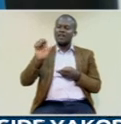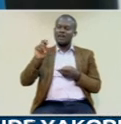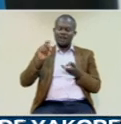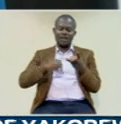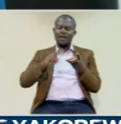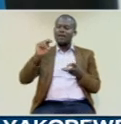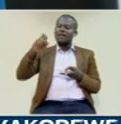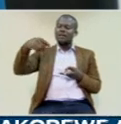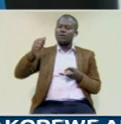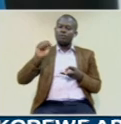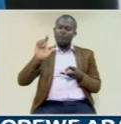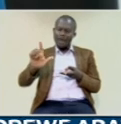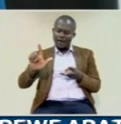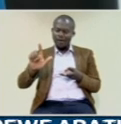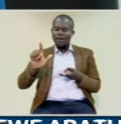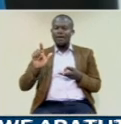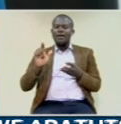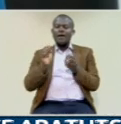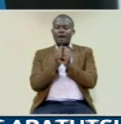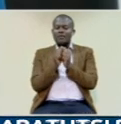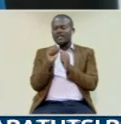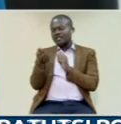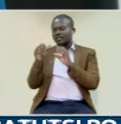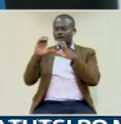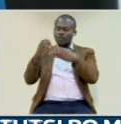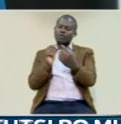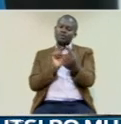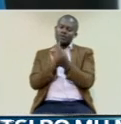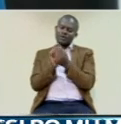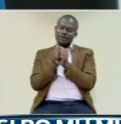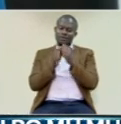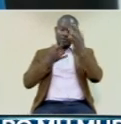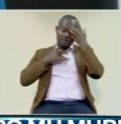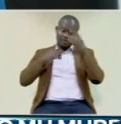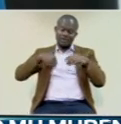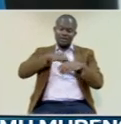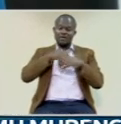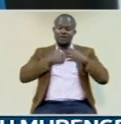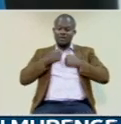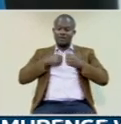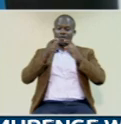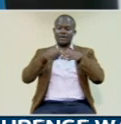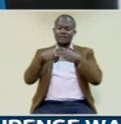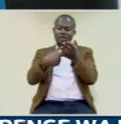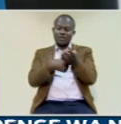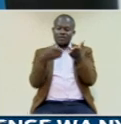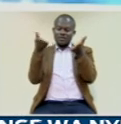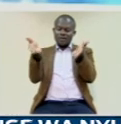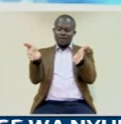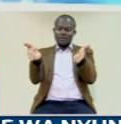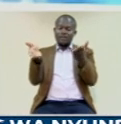na Maldives. Hanyuma tukagira n'indi group duhuriraho n'abarwayi bacu b'abanyarwanda baje kwivuza inaha